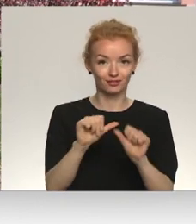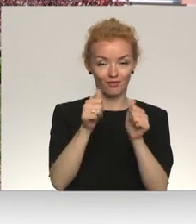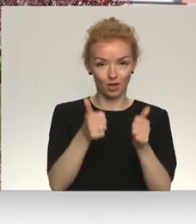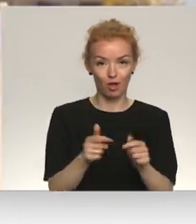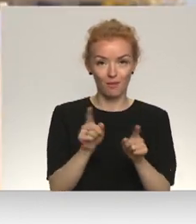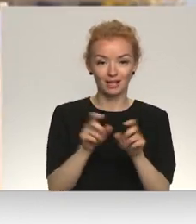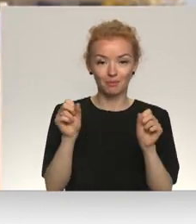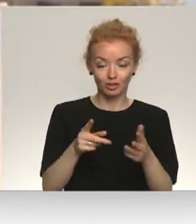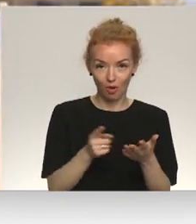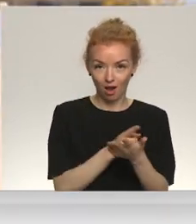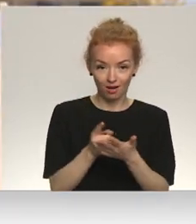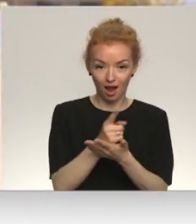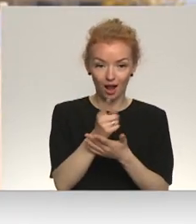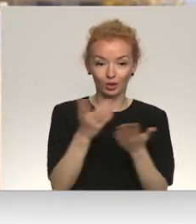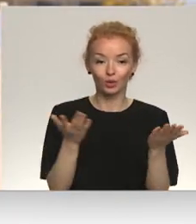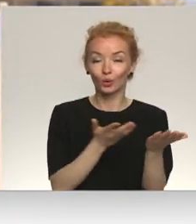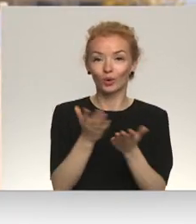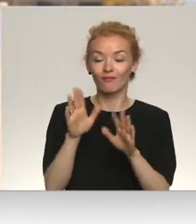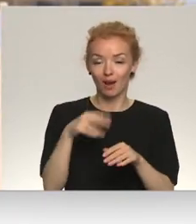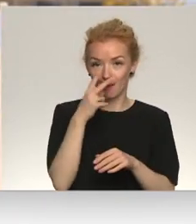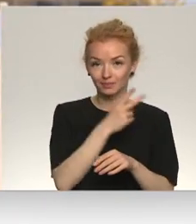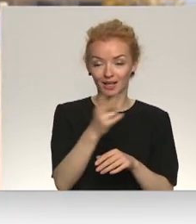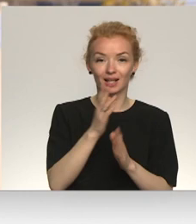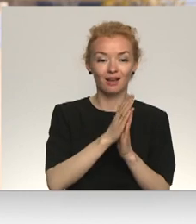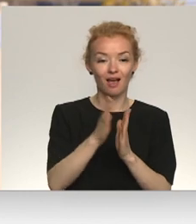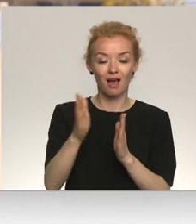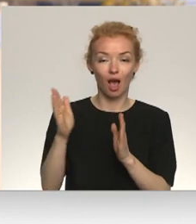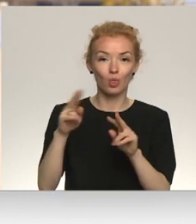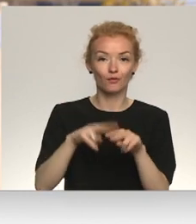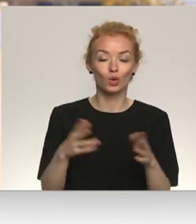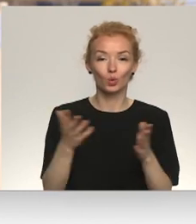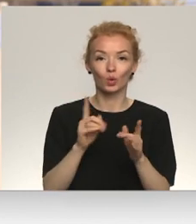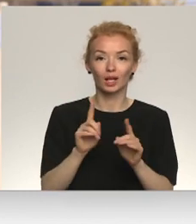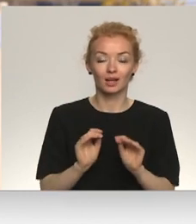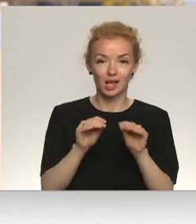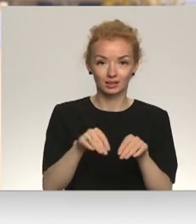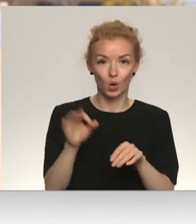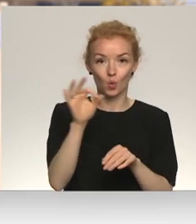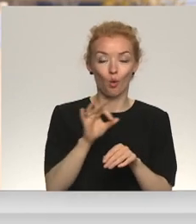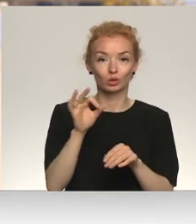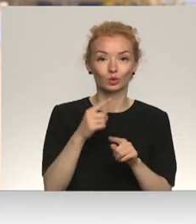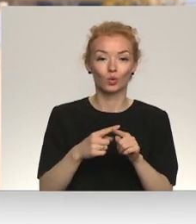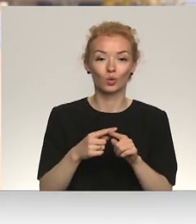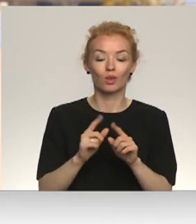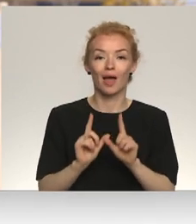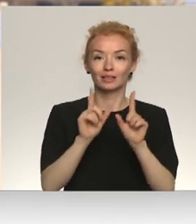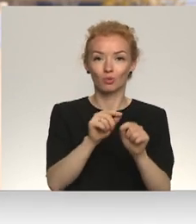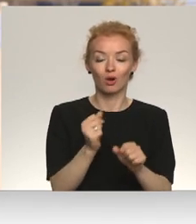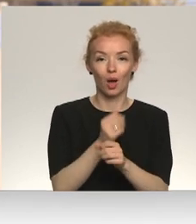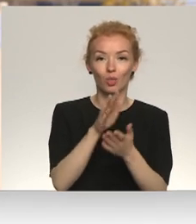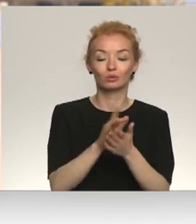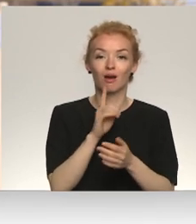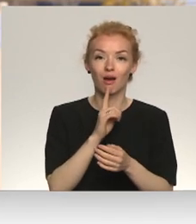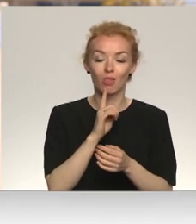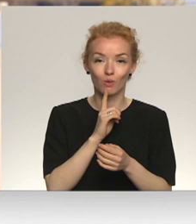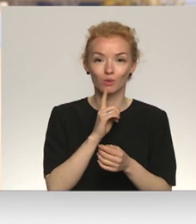interaktīvo karti, kur varēs apskatīties katru vietu, kur iestādīts ozols, un aizbraukt gan uz Alūksni, kur pie